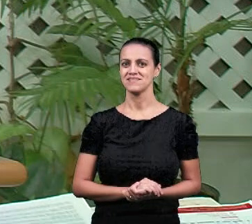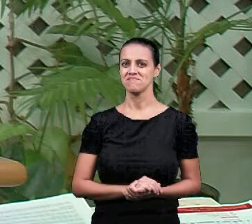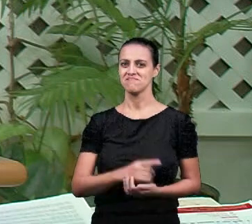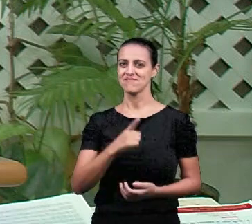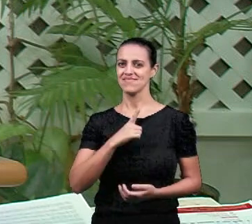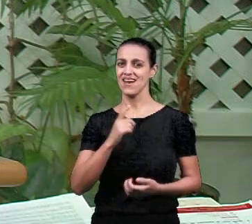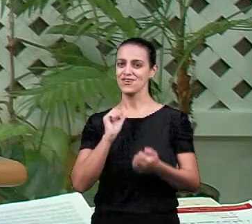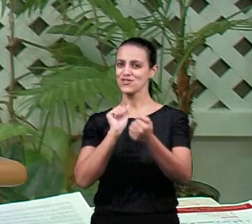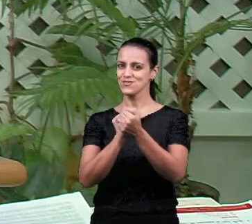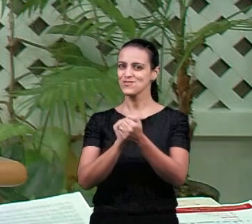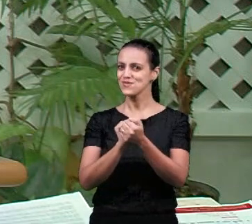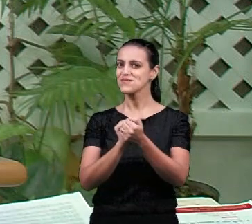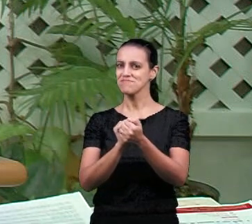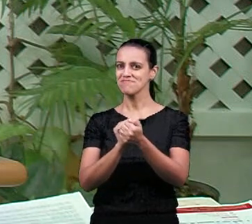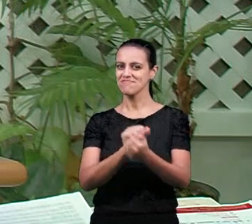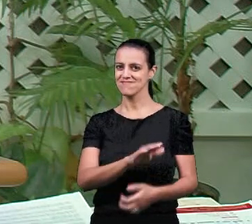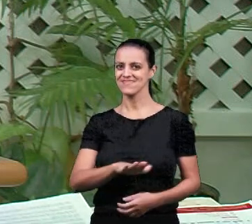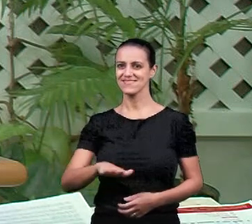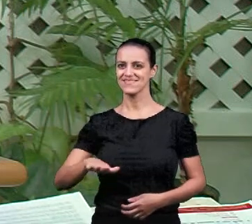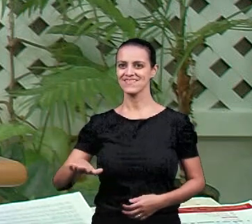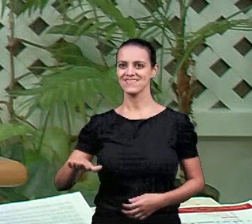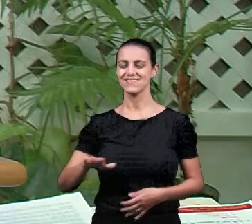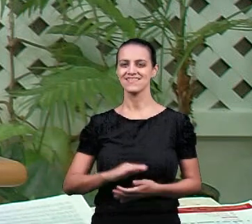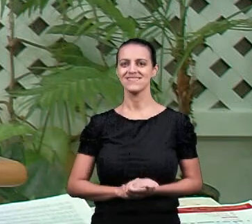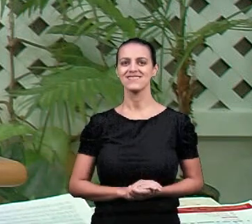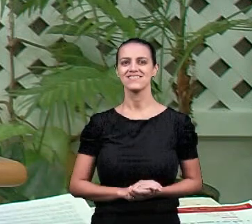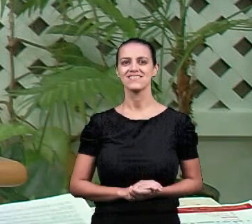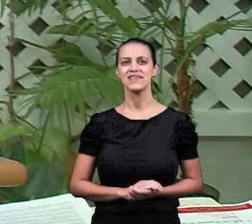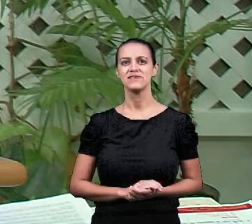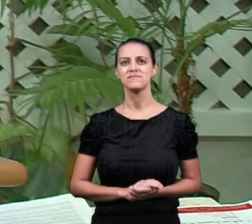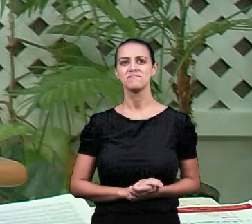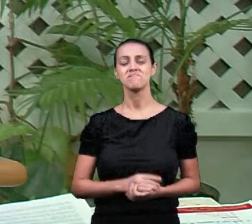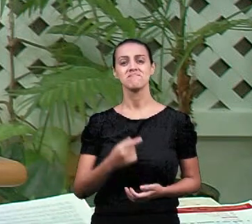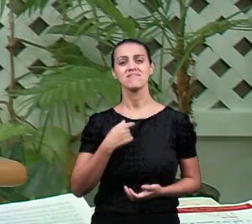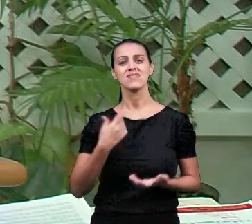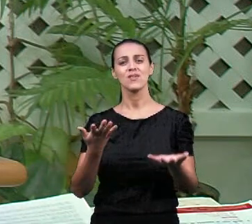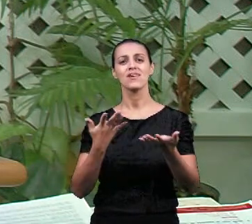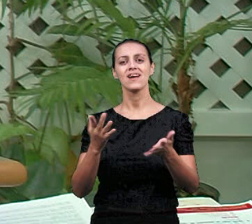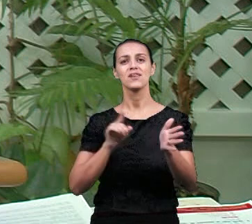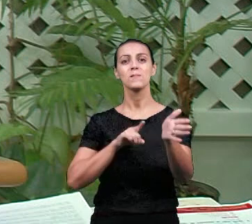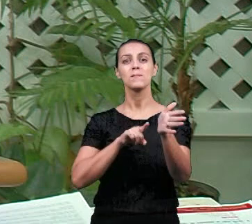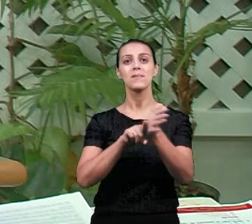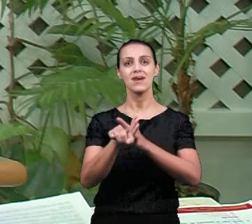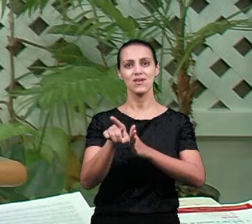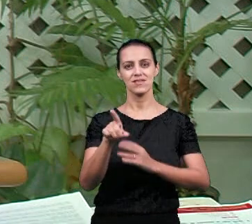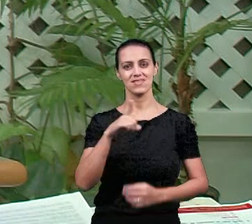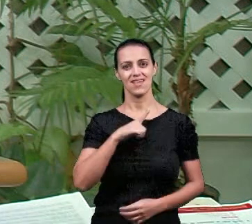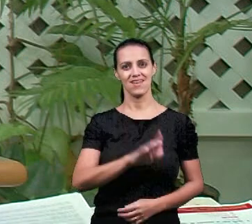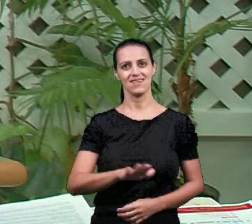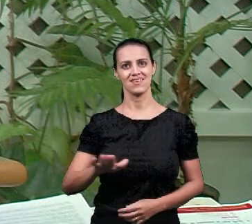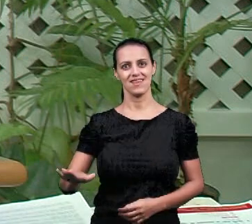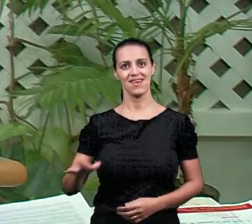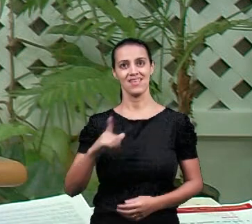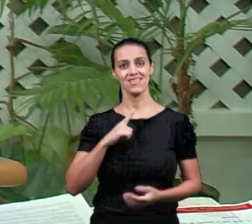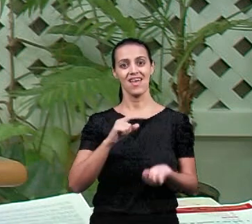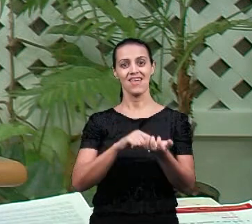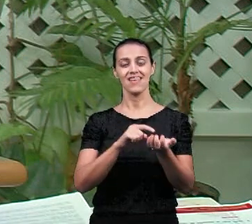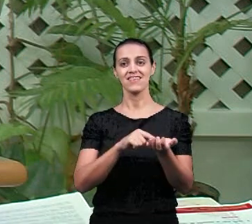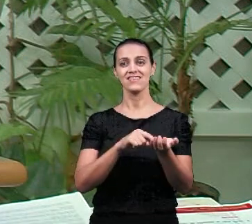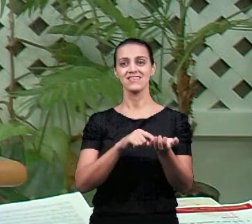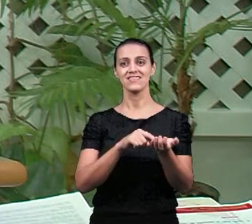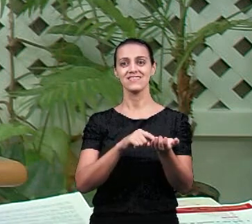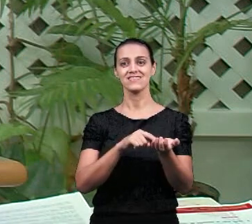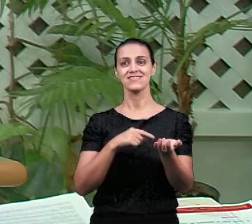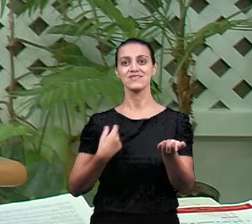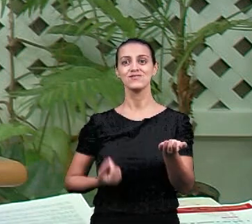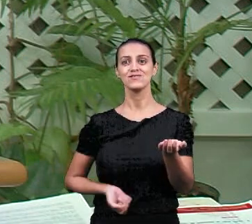et elle qui nous accompagne ici. Je voulais demander aux enfants, j'ai ici dans ma main un objet